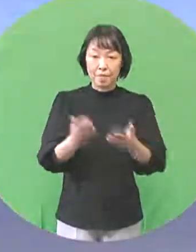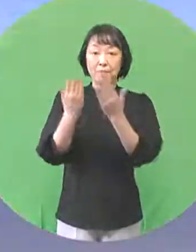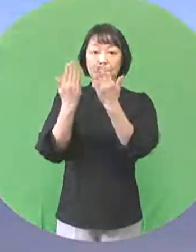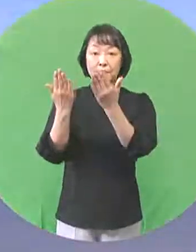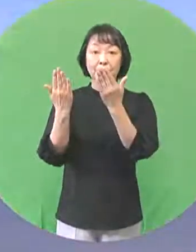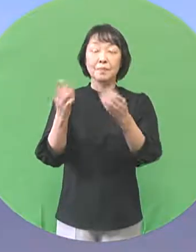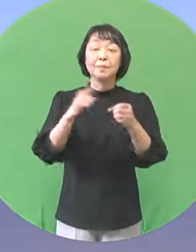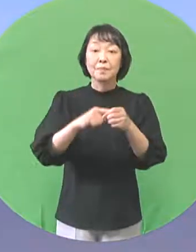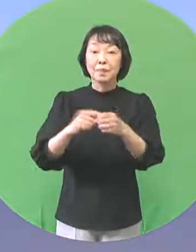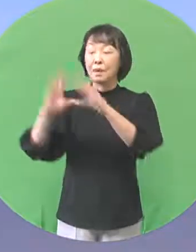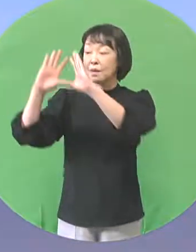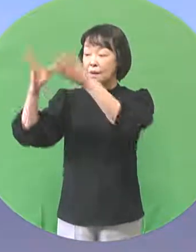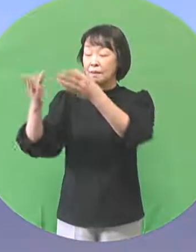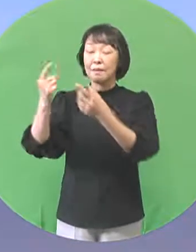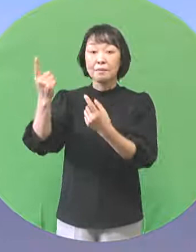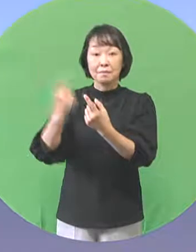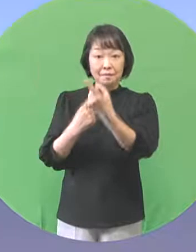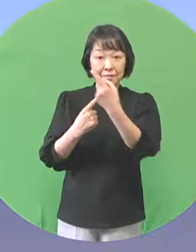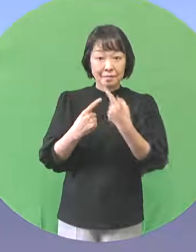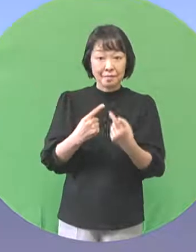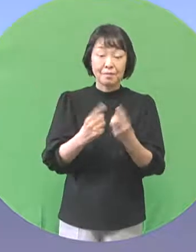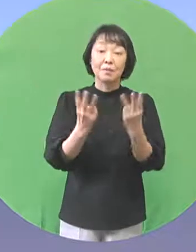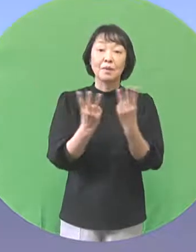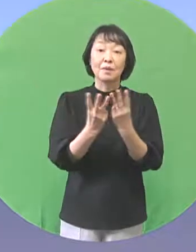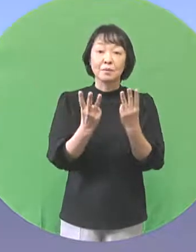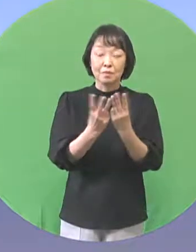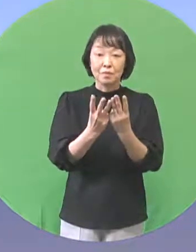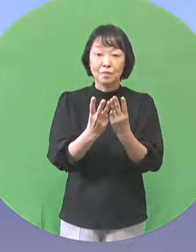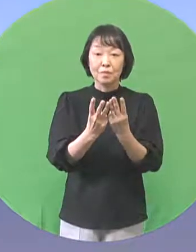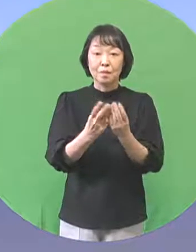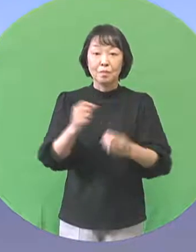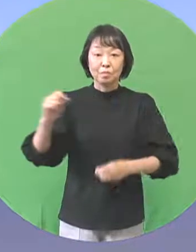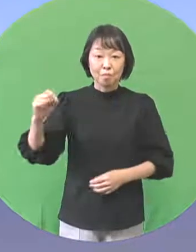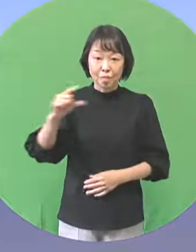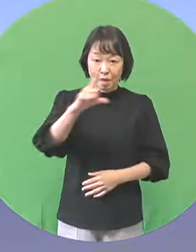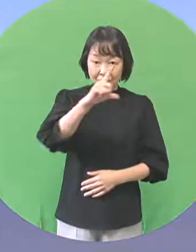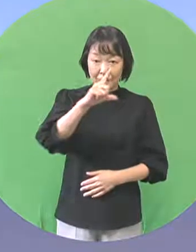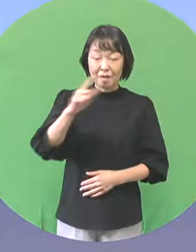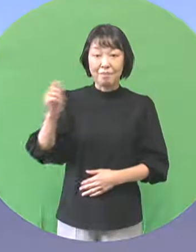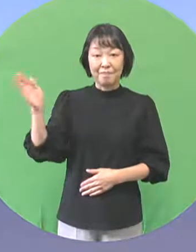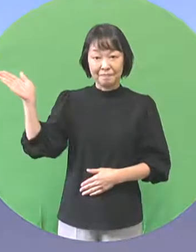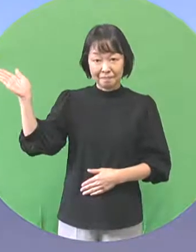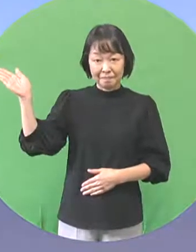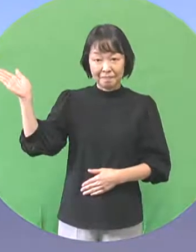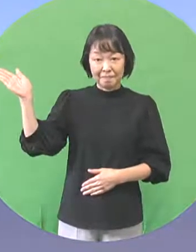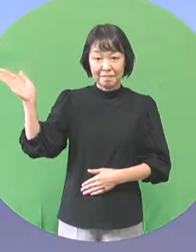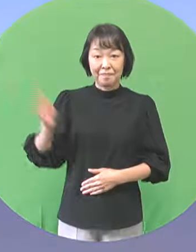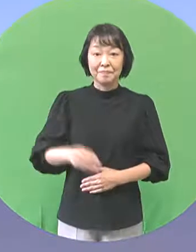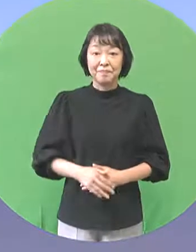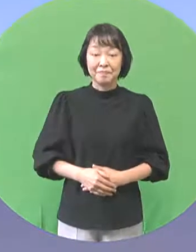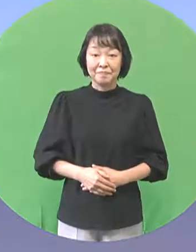仕事や学びのために外国から岩手に移り住む人は年々増加しています。